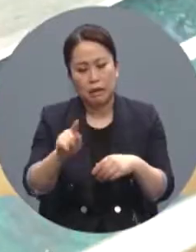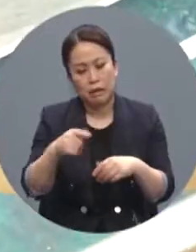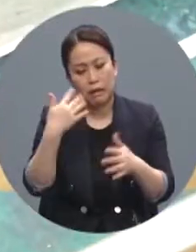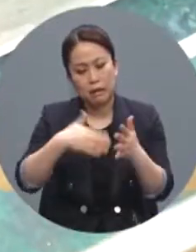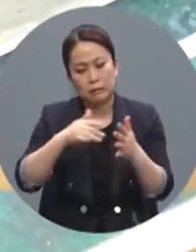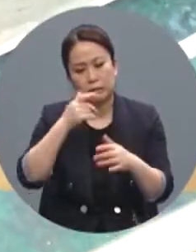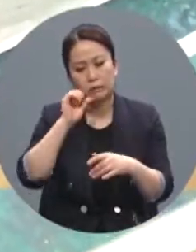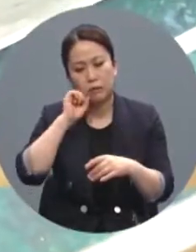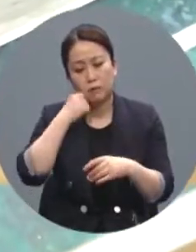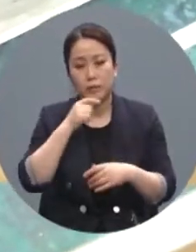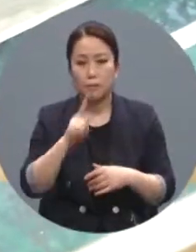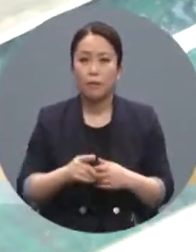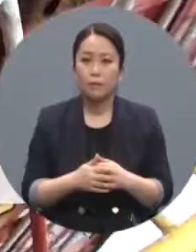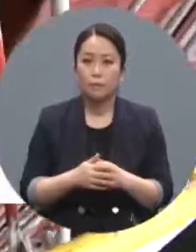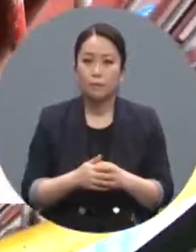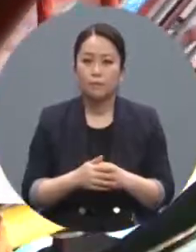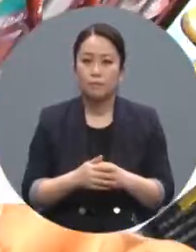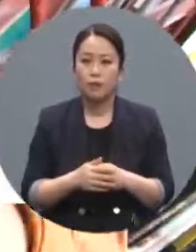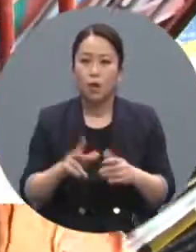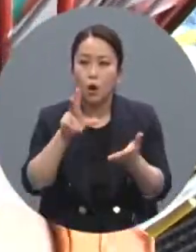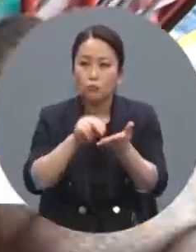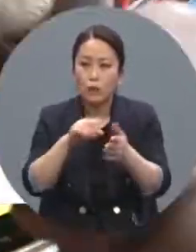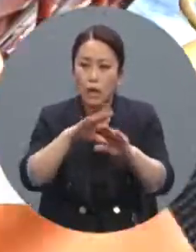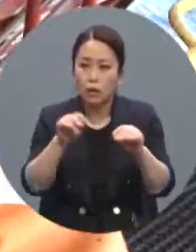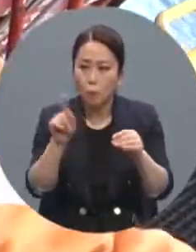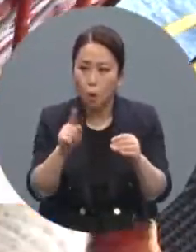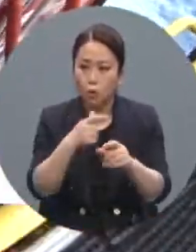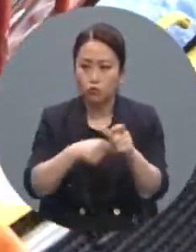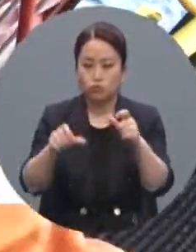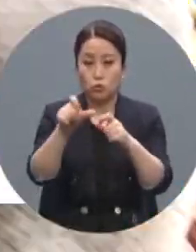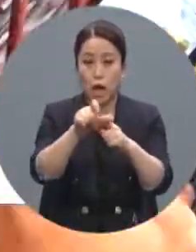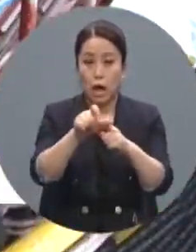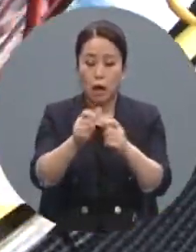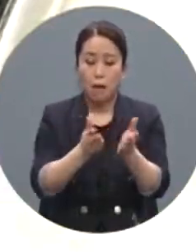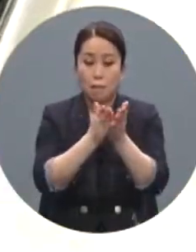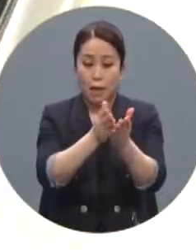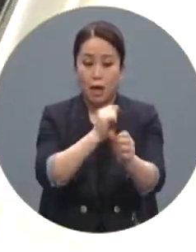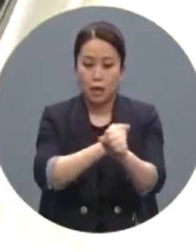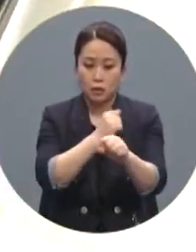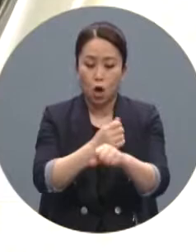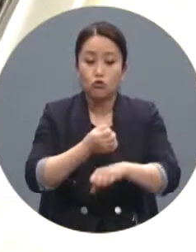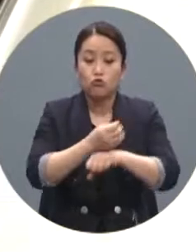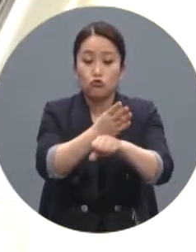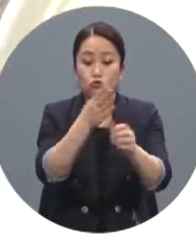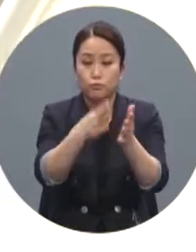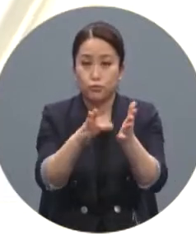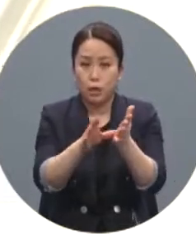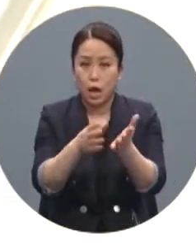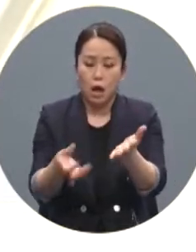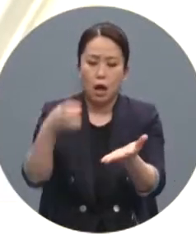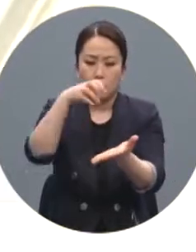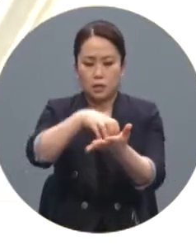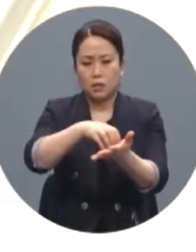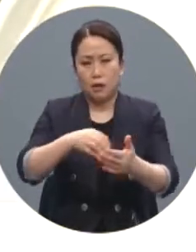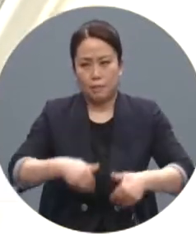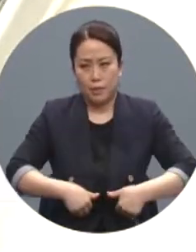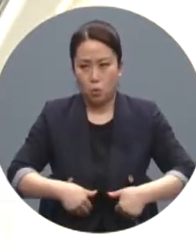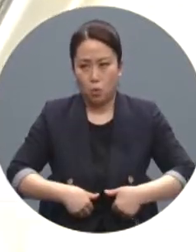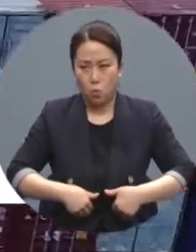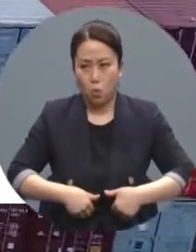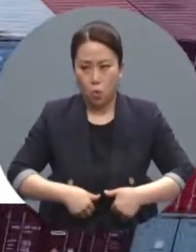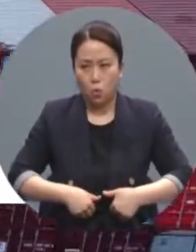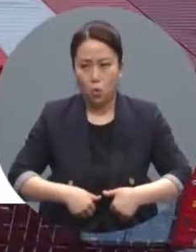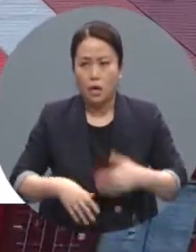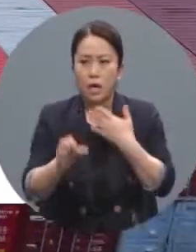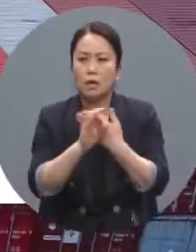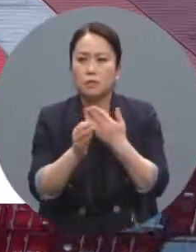상황입니다. 문제 해결은 추가 투입돼가지고 그 수출 물량을 실어 날라야 되는 게 임시 선박들 계속 투입하도록